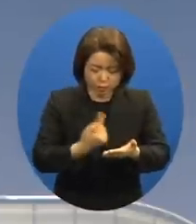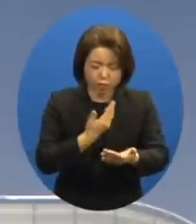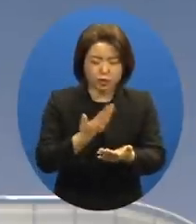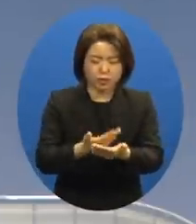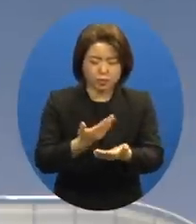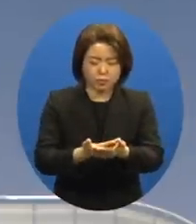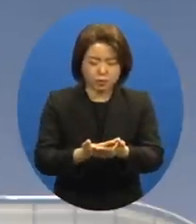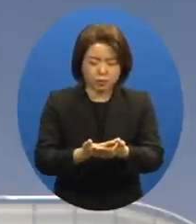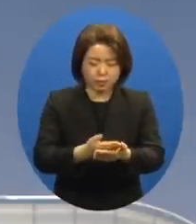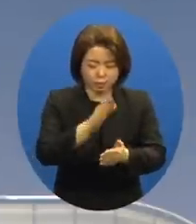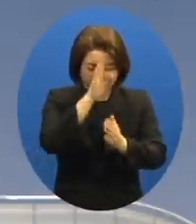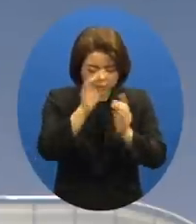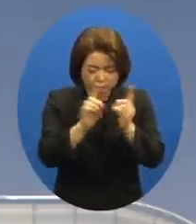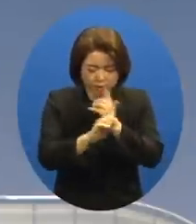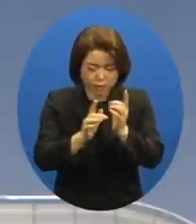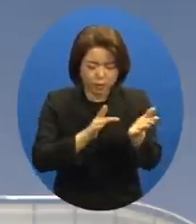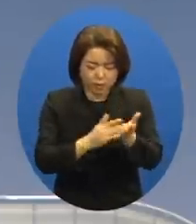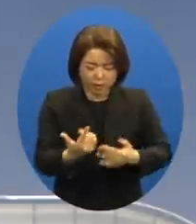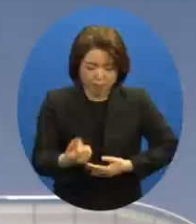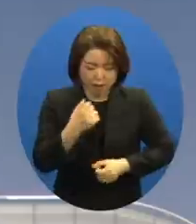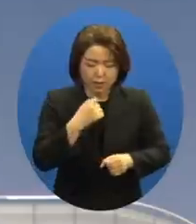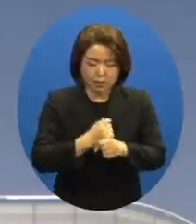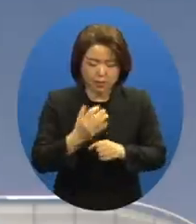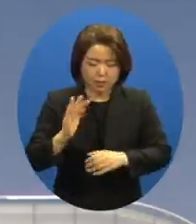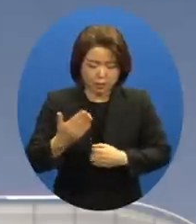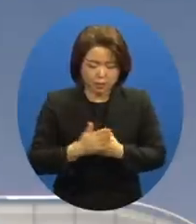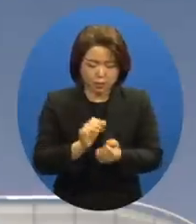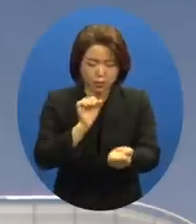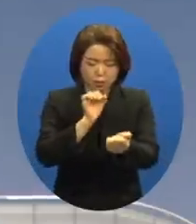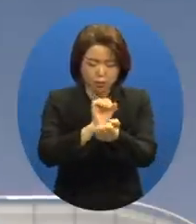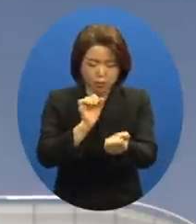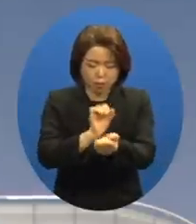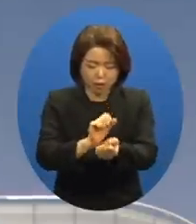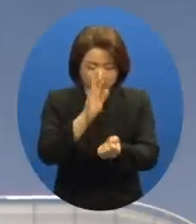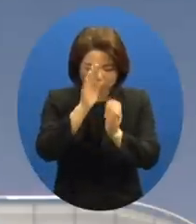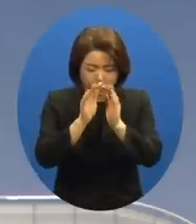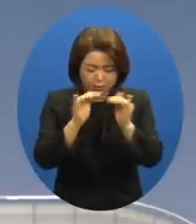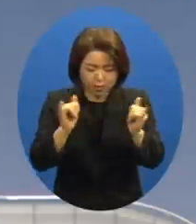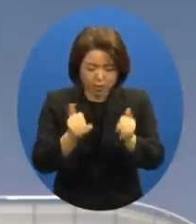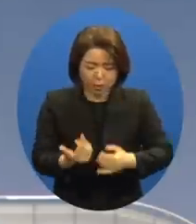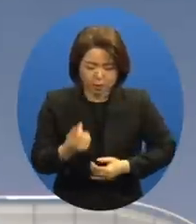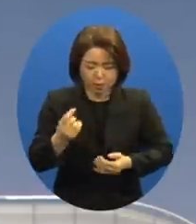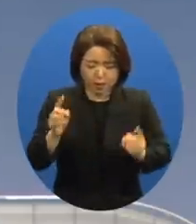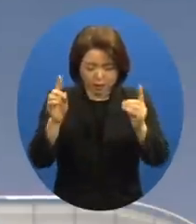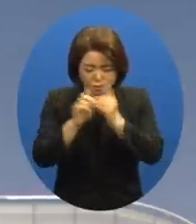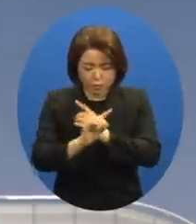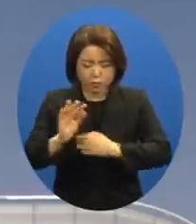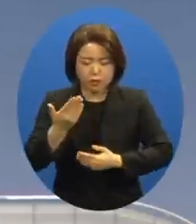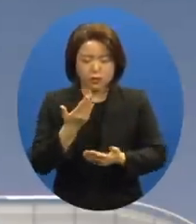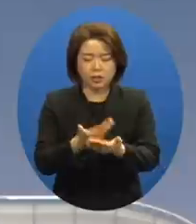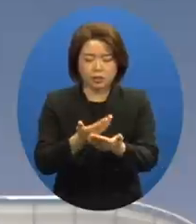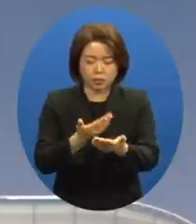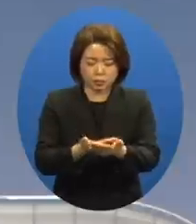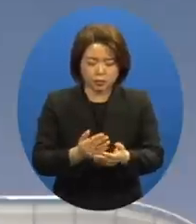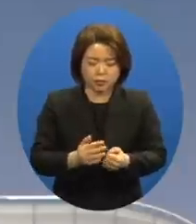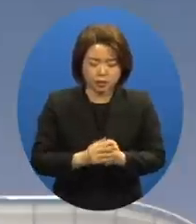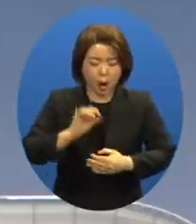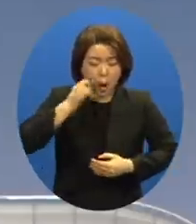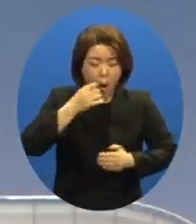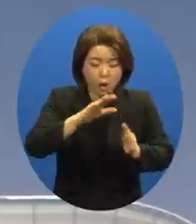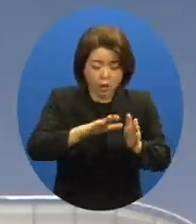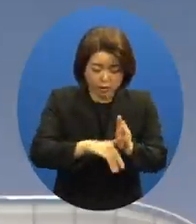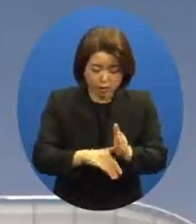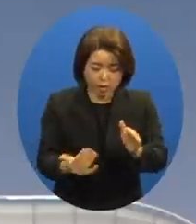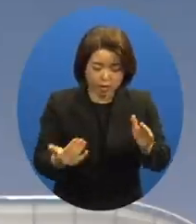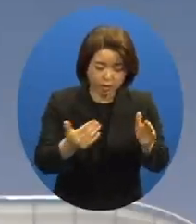치료하게 속히 개발 되게 하시고 감염 자들이 속기 치료 되게 해 주옵소서 극 어려운 때 일수록